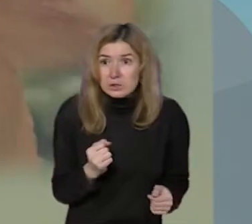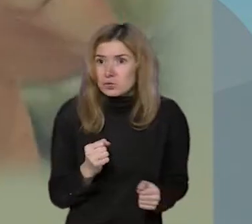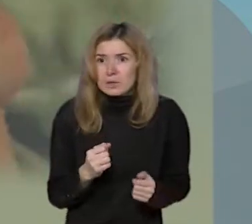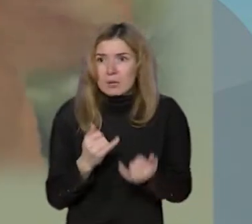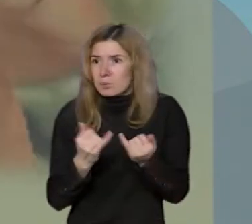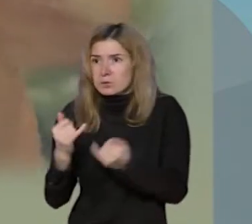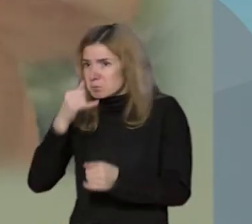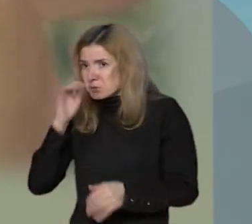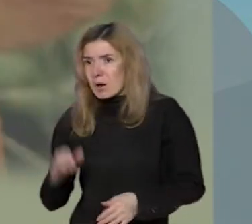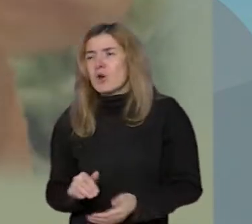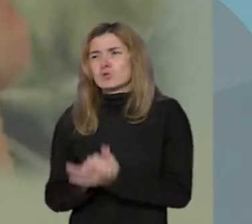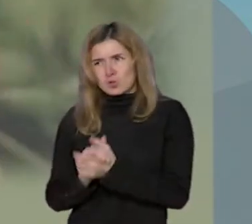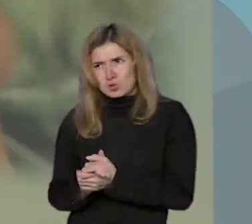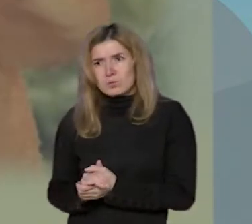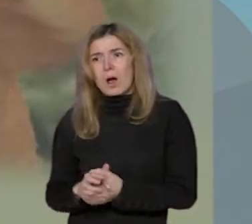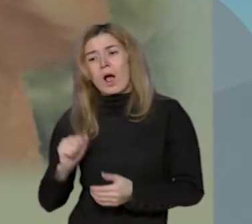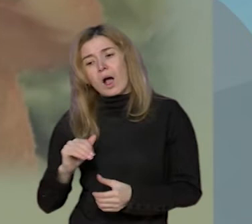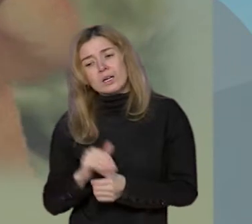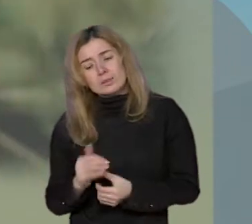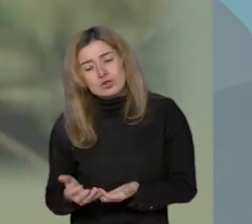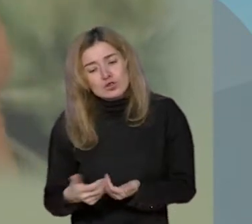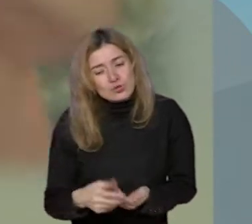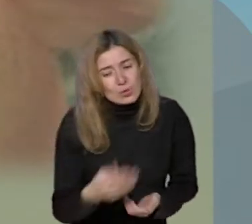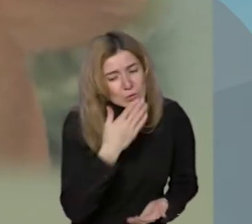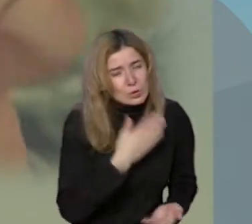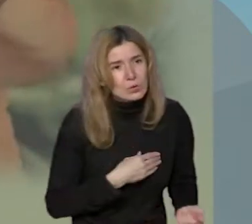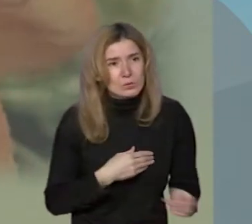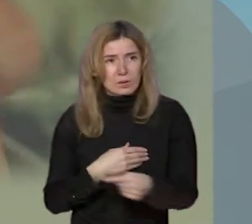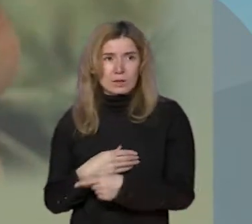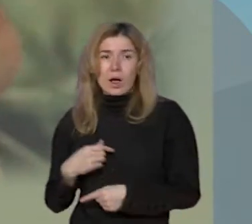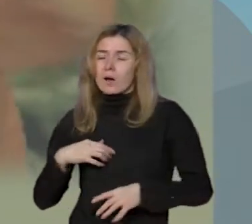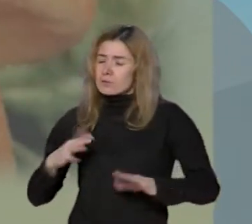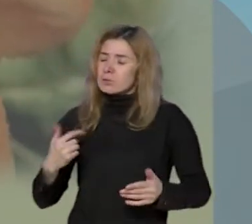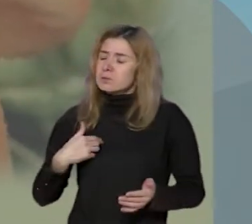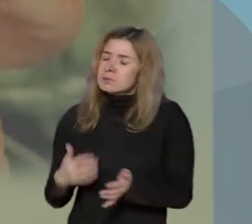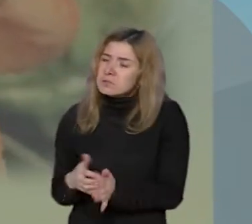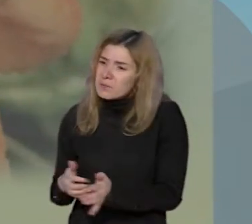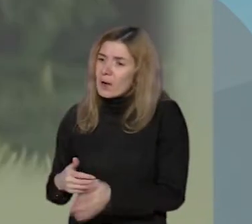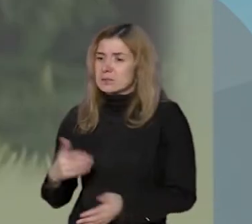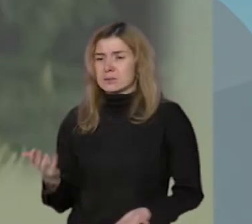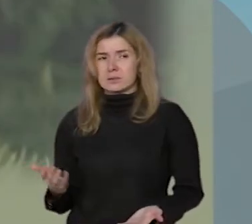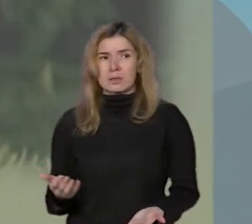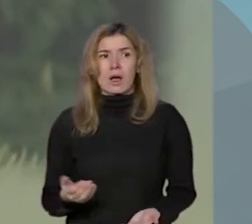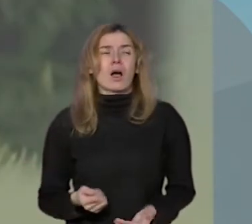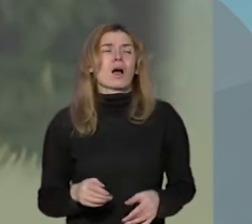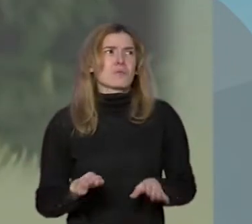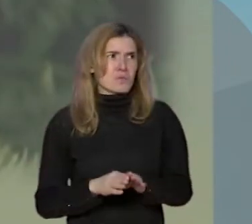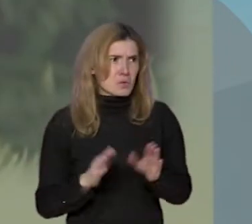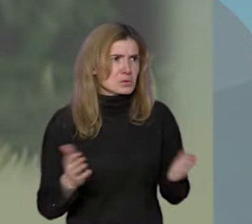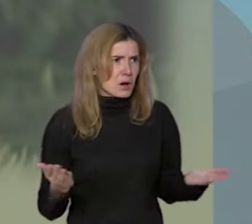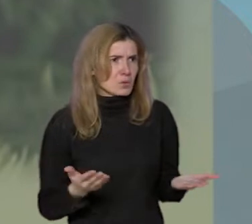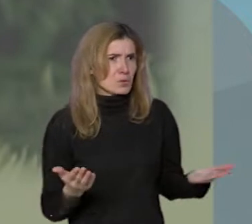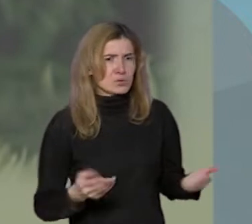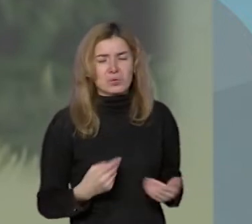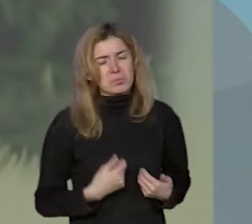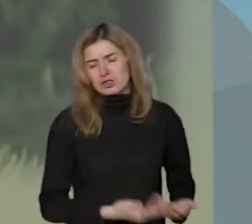поделиться? Дружба дружбой, а грибы счет любят. Вдруг мне самому не хватит? Ах, вот ты